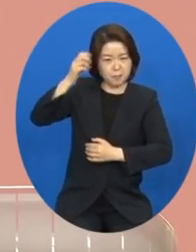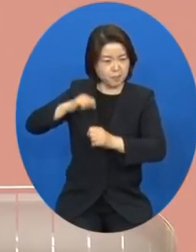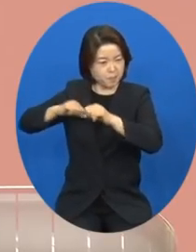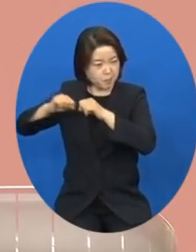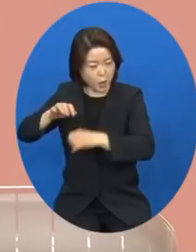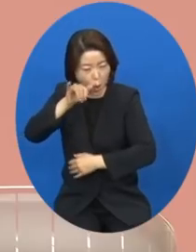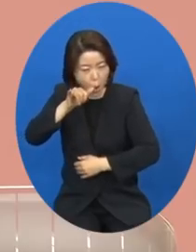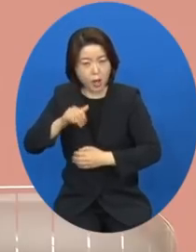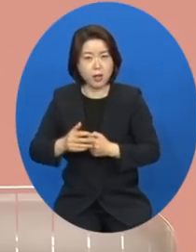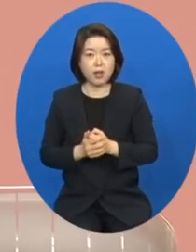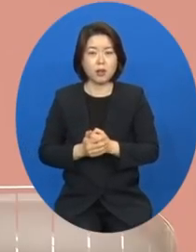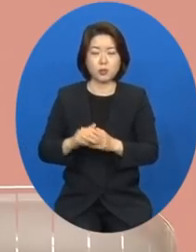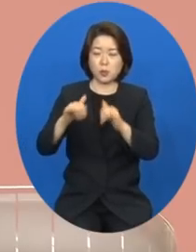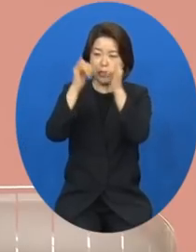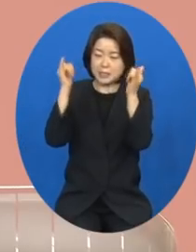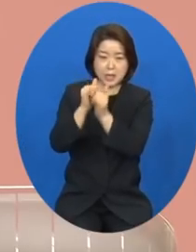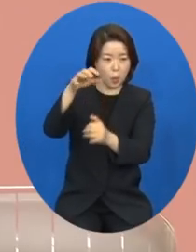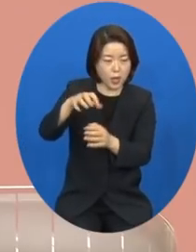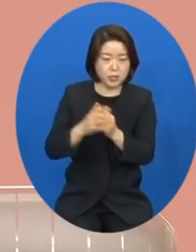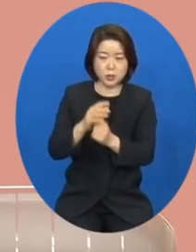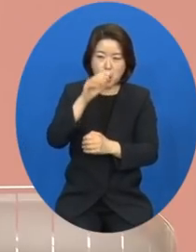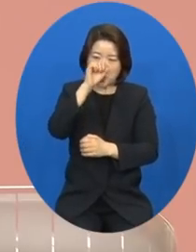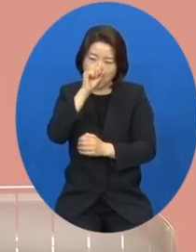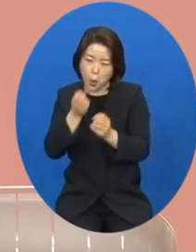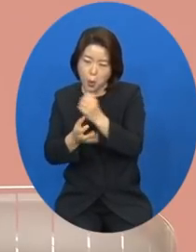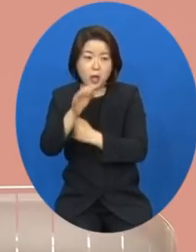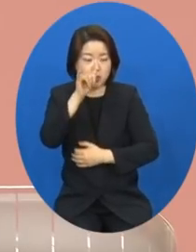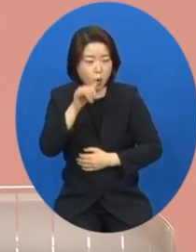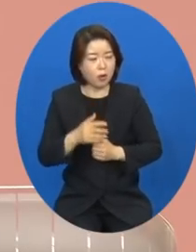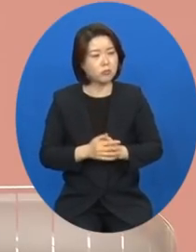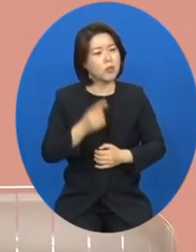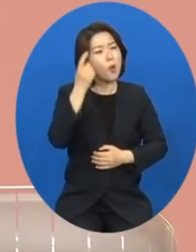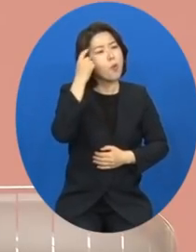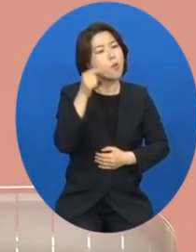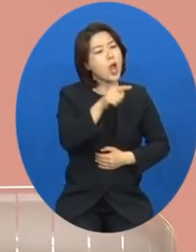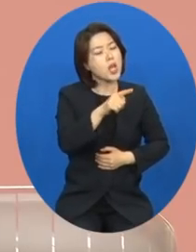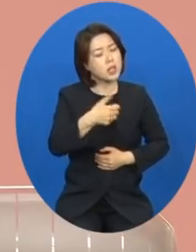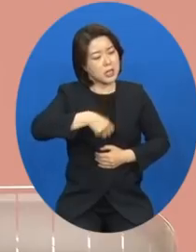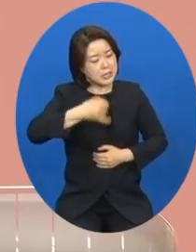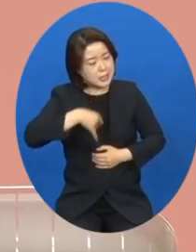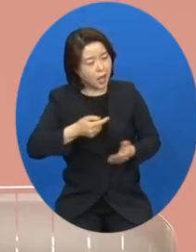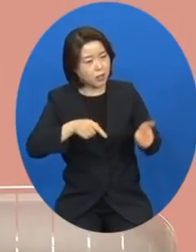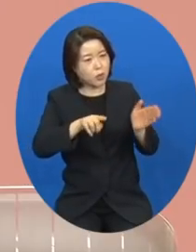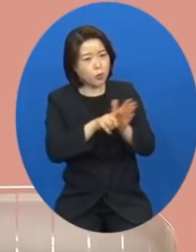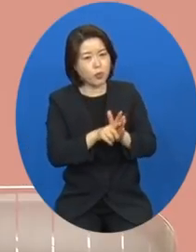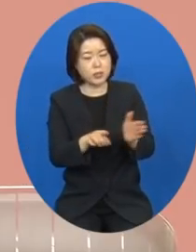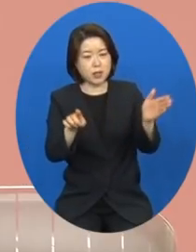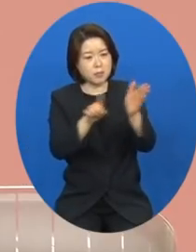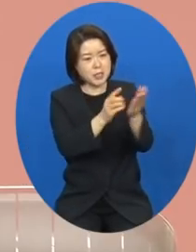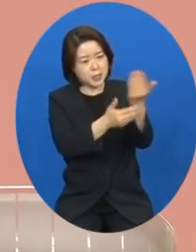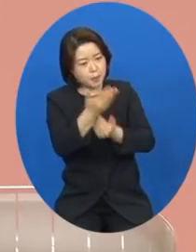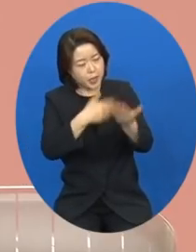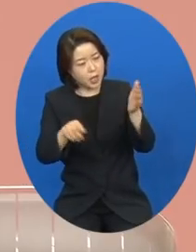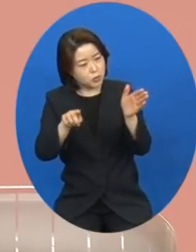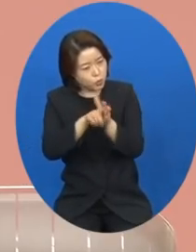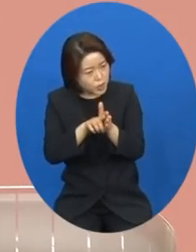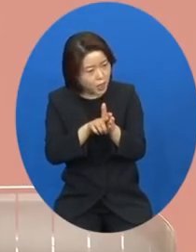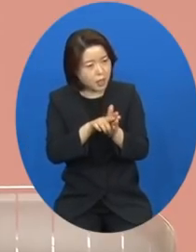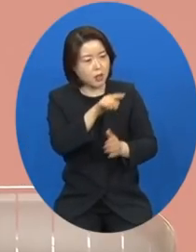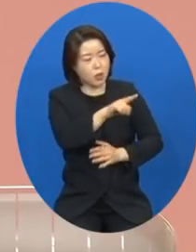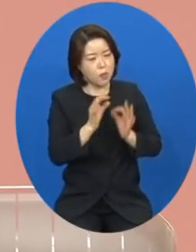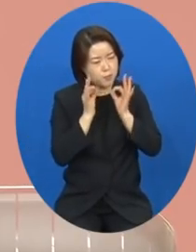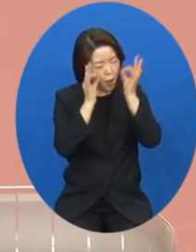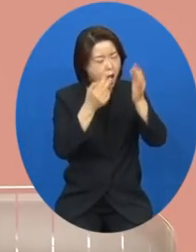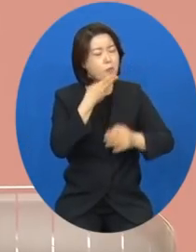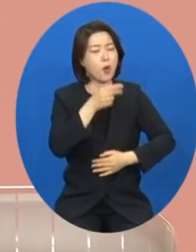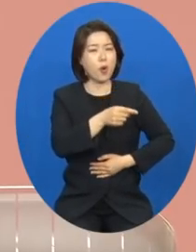적도 발휘하고 사회 가서 또 그렇게 선한 양의 미치는데 왜 너의 자녀들을 위해서는 믿음의 개성을 위해서 힘쓰지